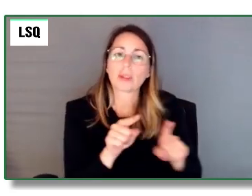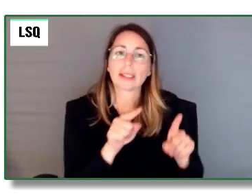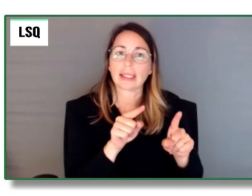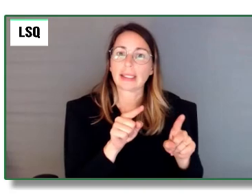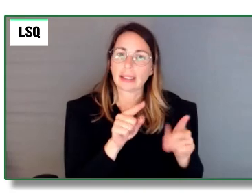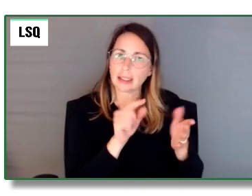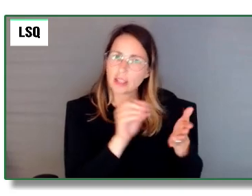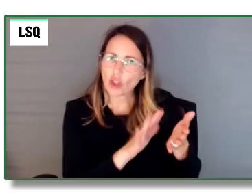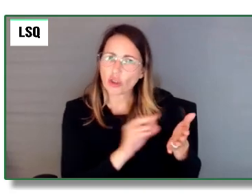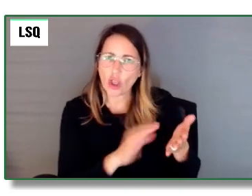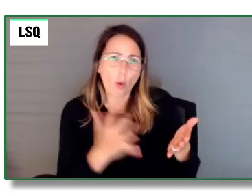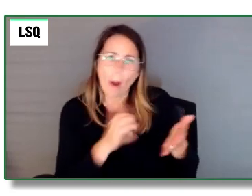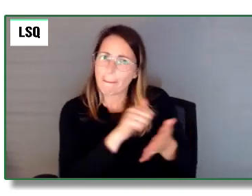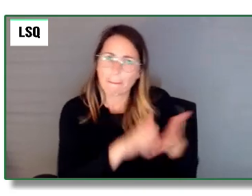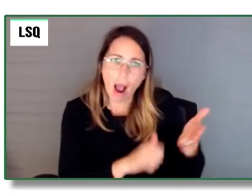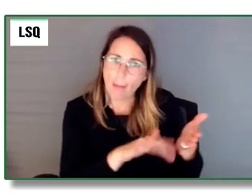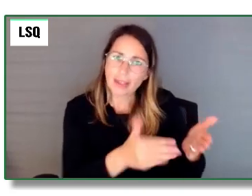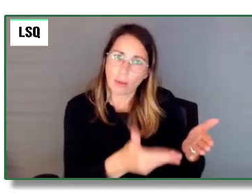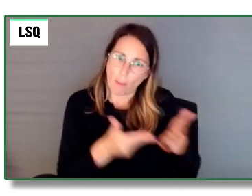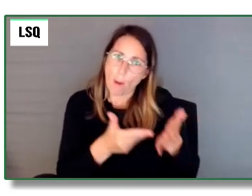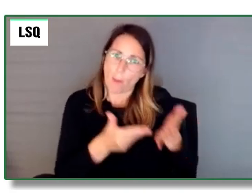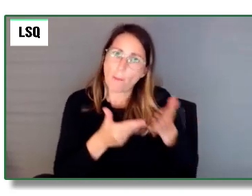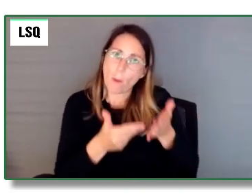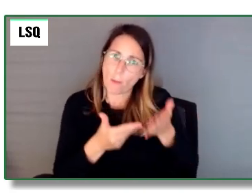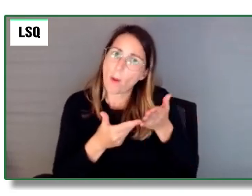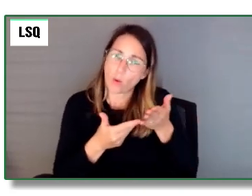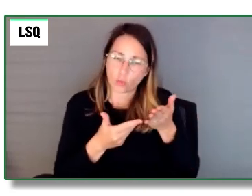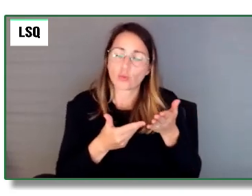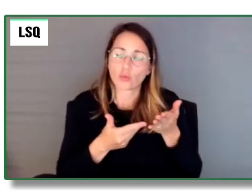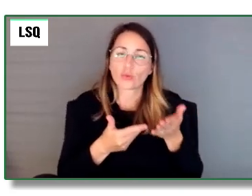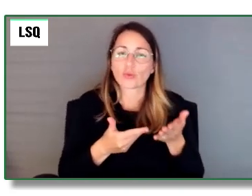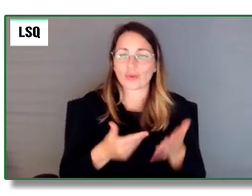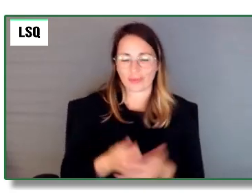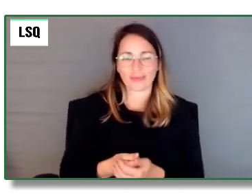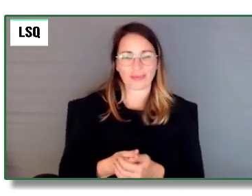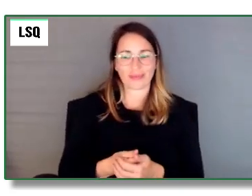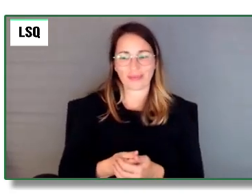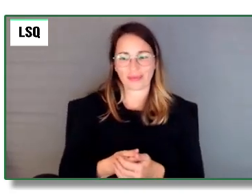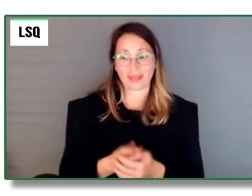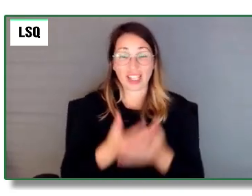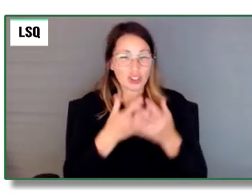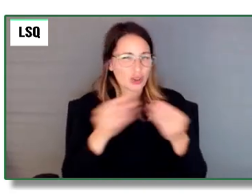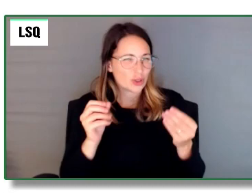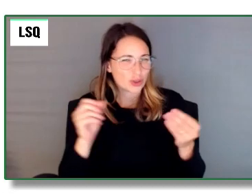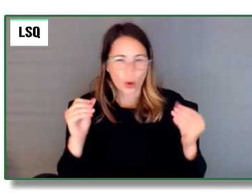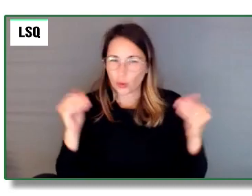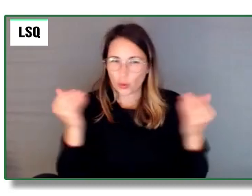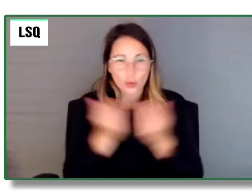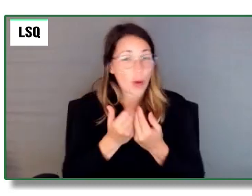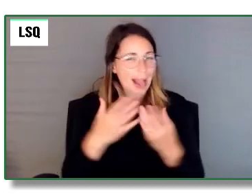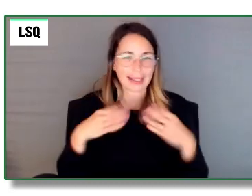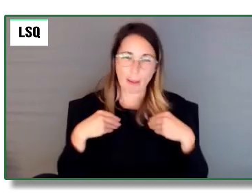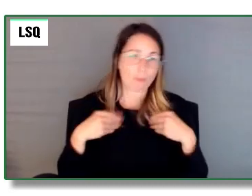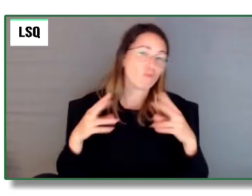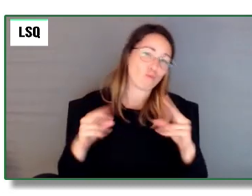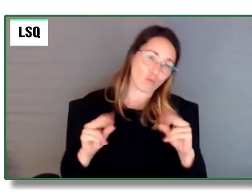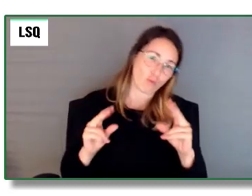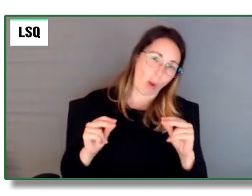suggestions. Alors, ce n'est pas toutes nos solutions qui vont être acceptées, mais il va être difficile pour le